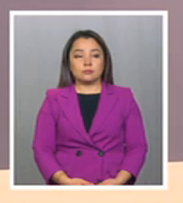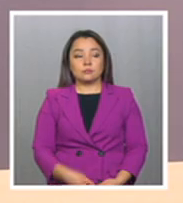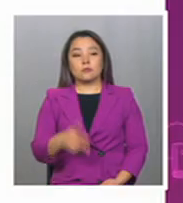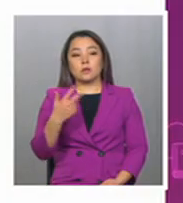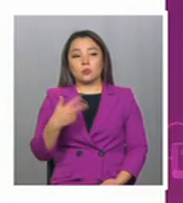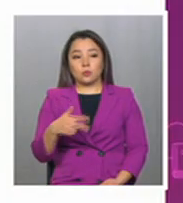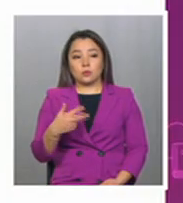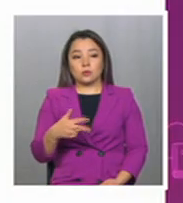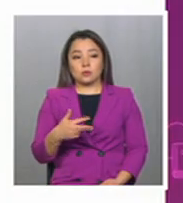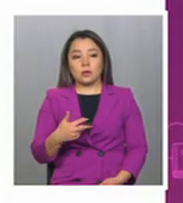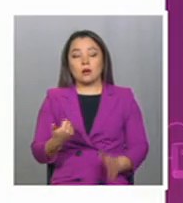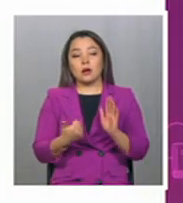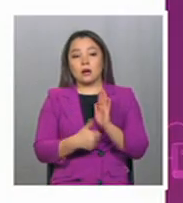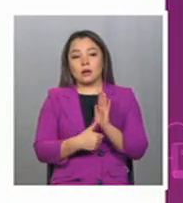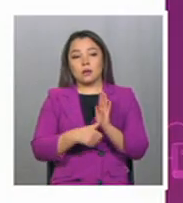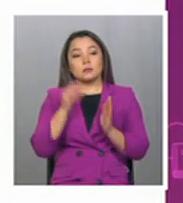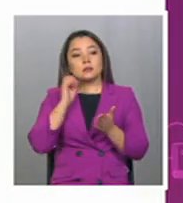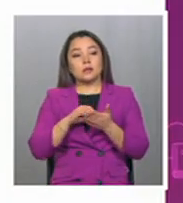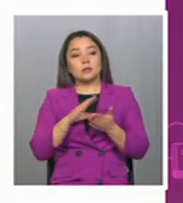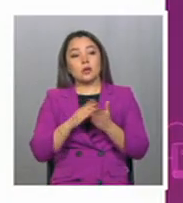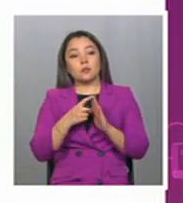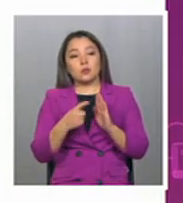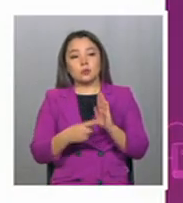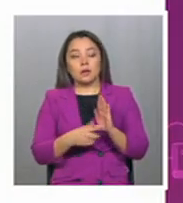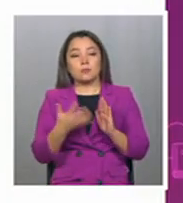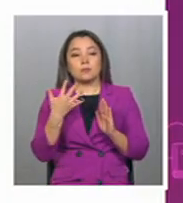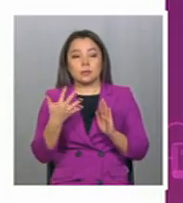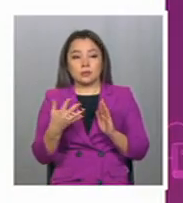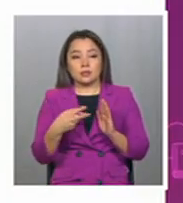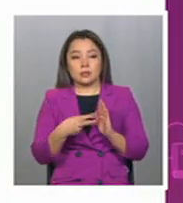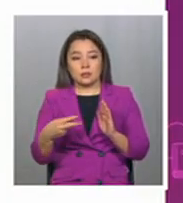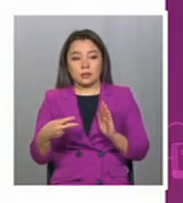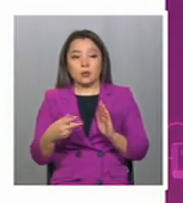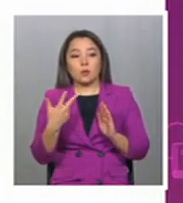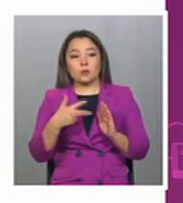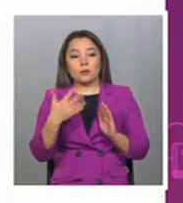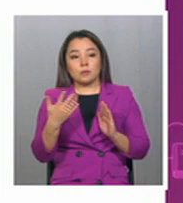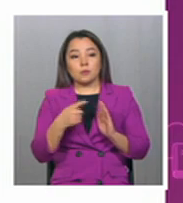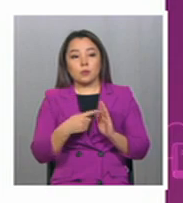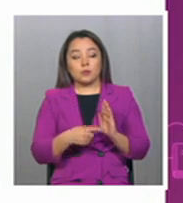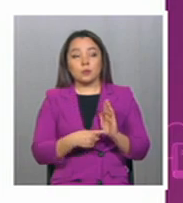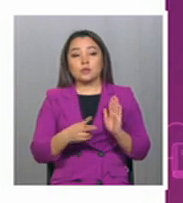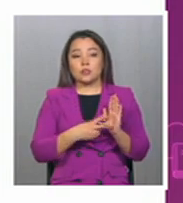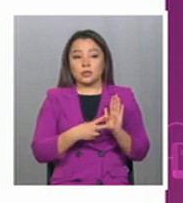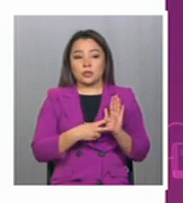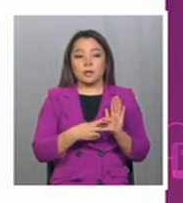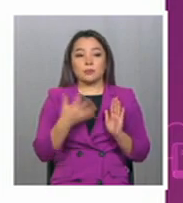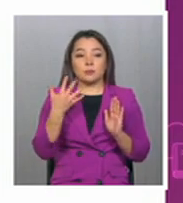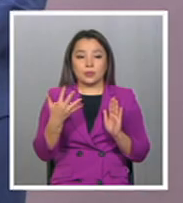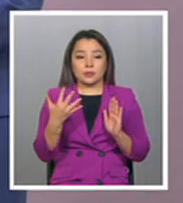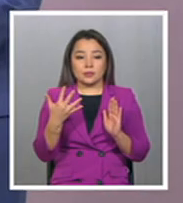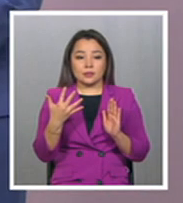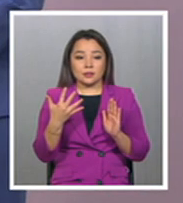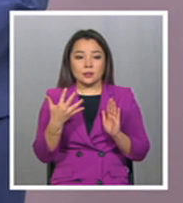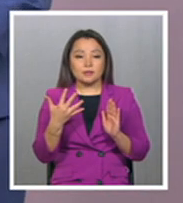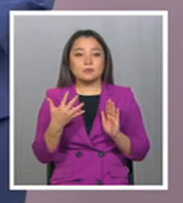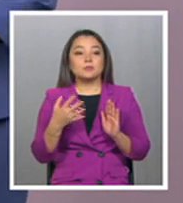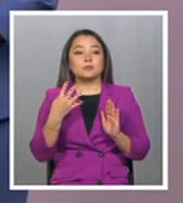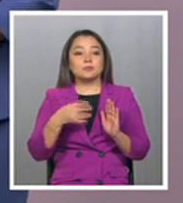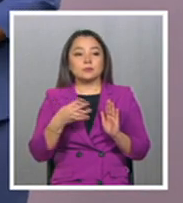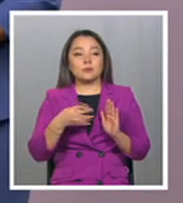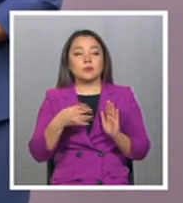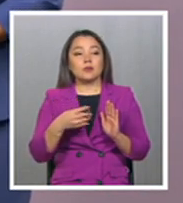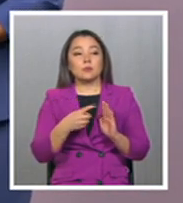30 пен 6 сандарының бөліндісі 5-ке тең. 35 пен 7 сандарының бөліндісі 5-ке тең. 40 пен